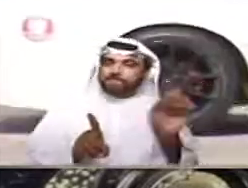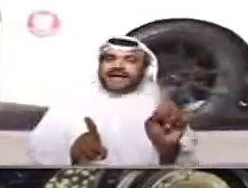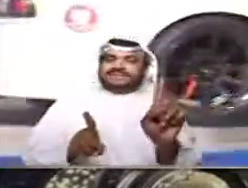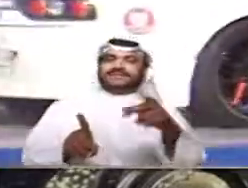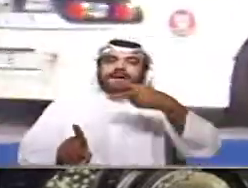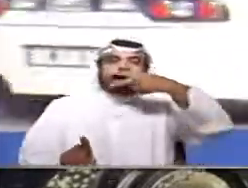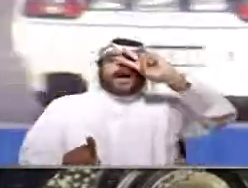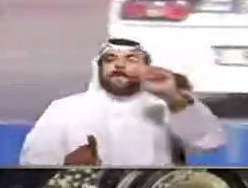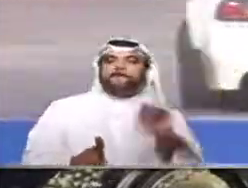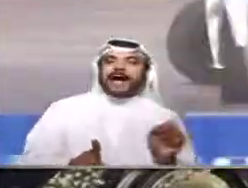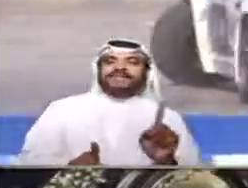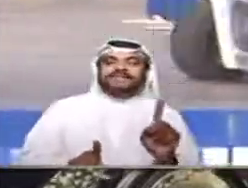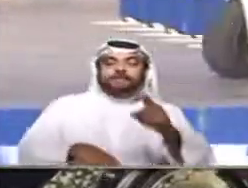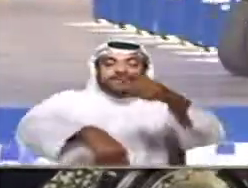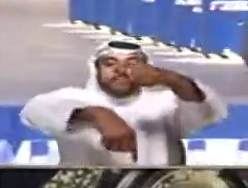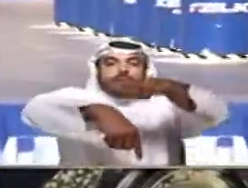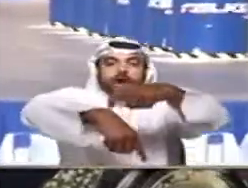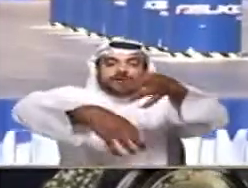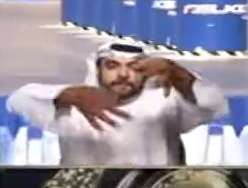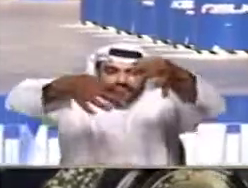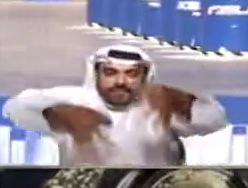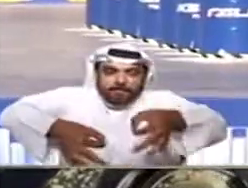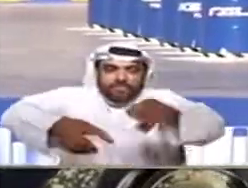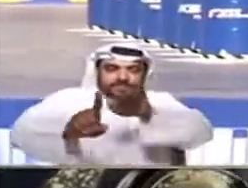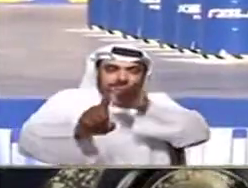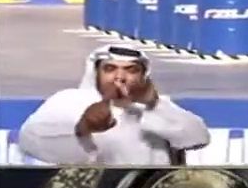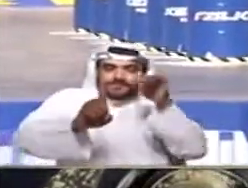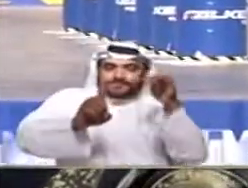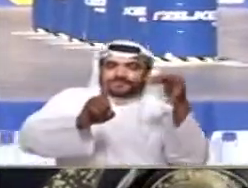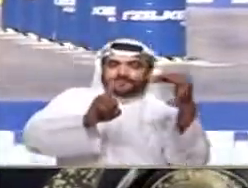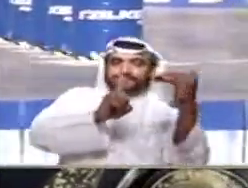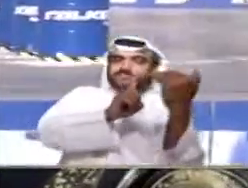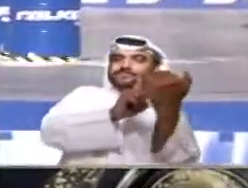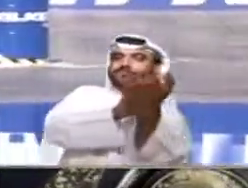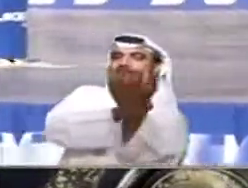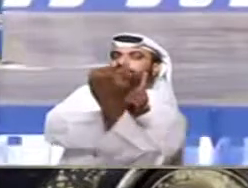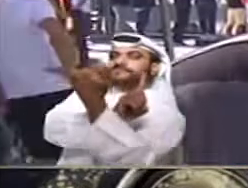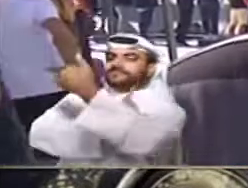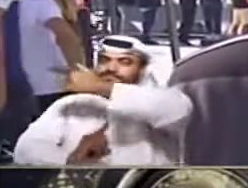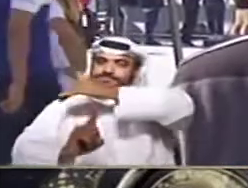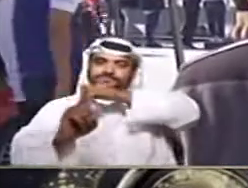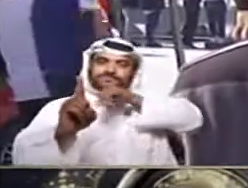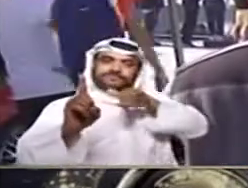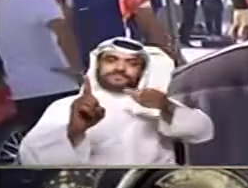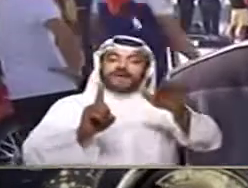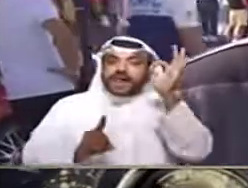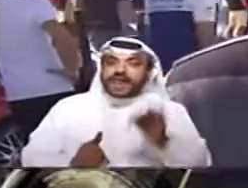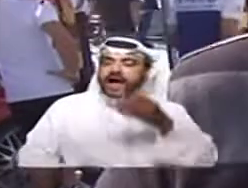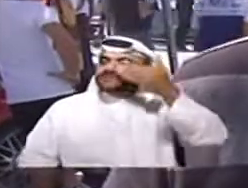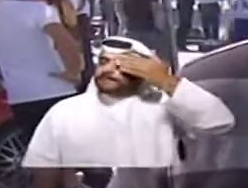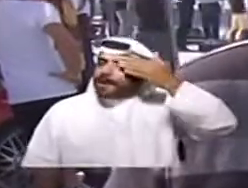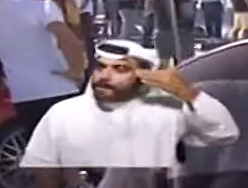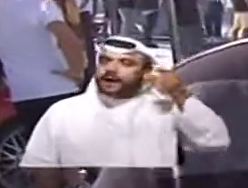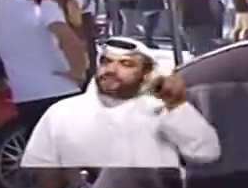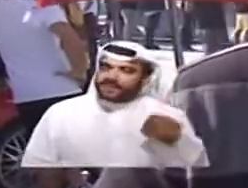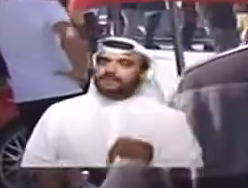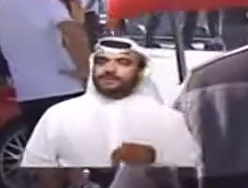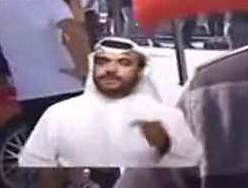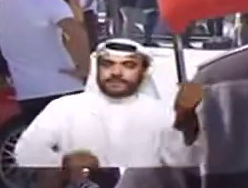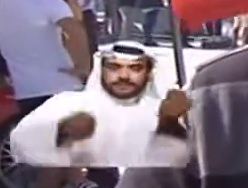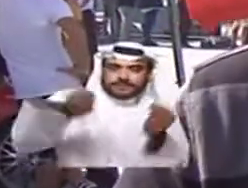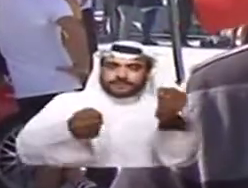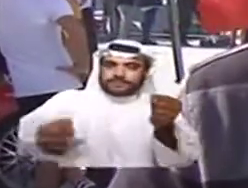رياضة المحركات من ناحية العروض المشوقة والحماسية. يعني مشاركين في يعني